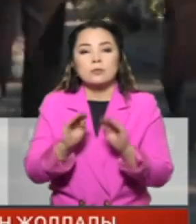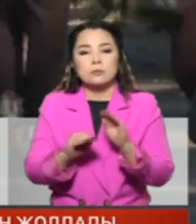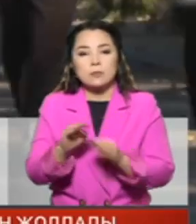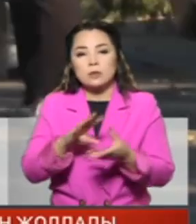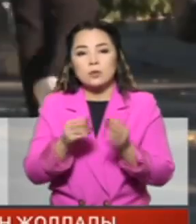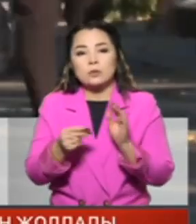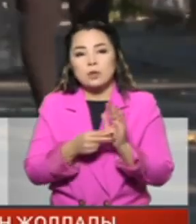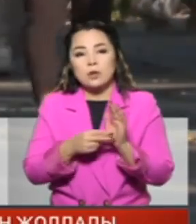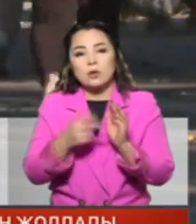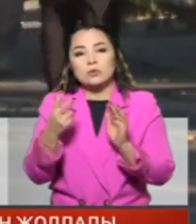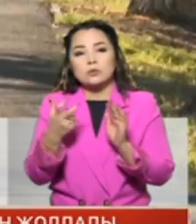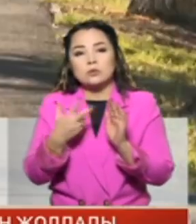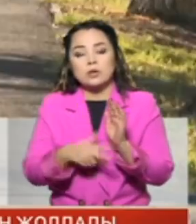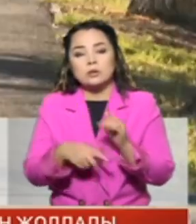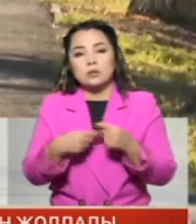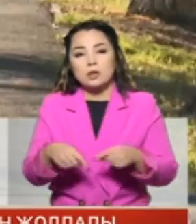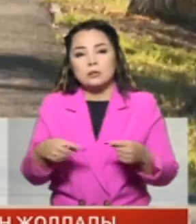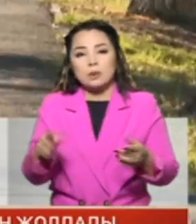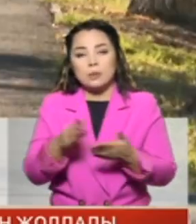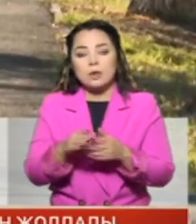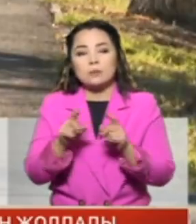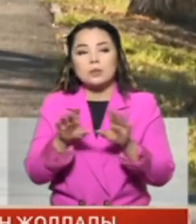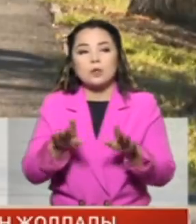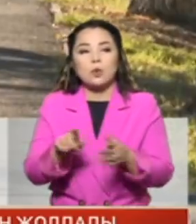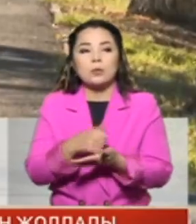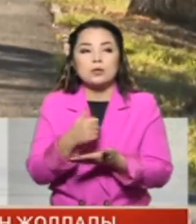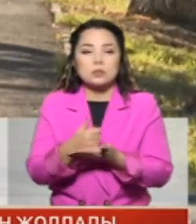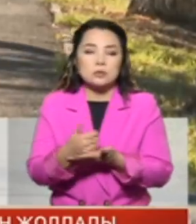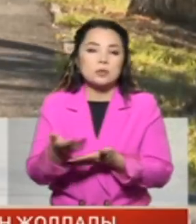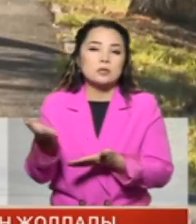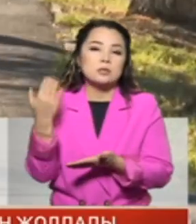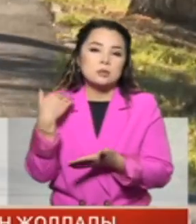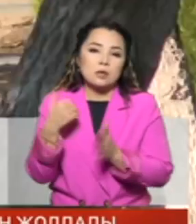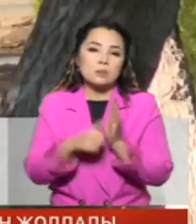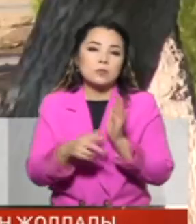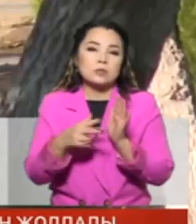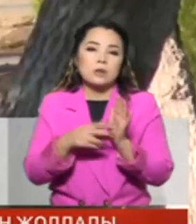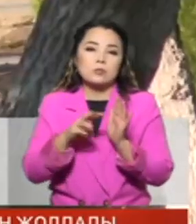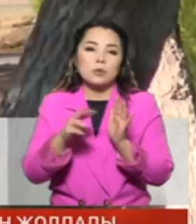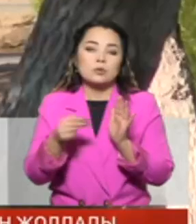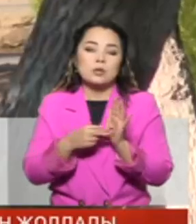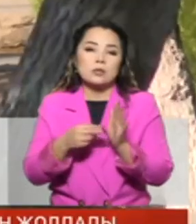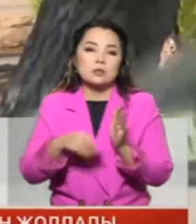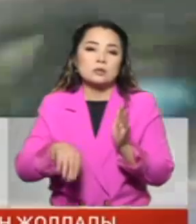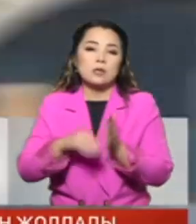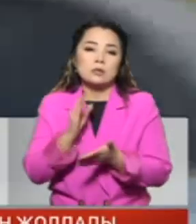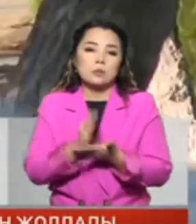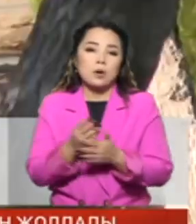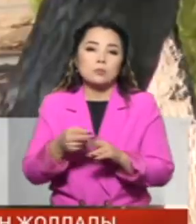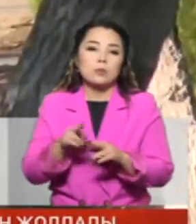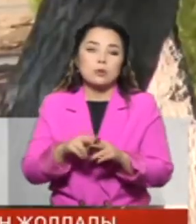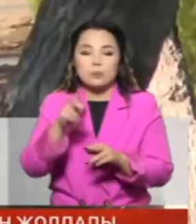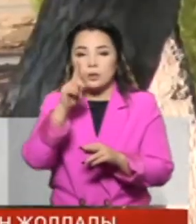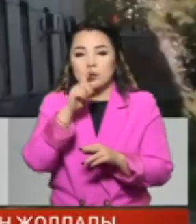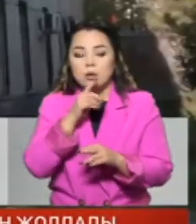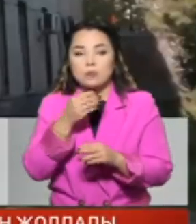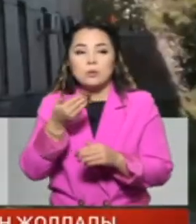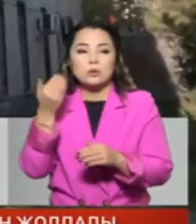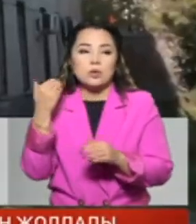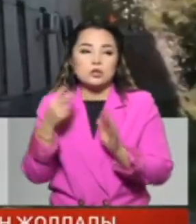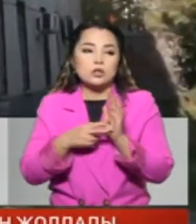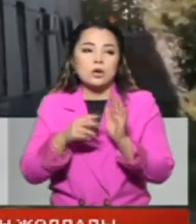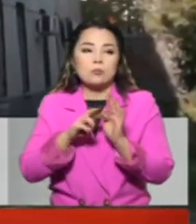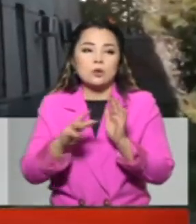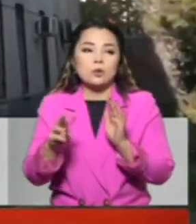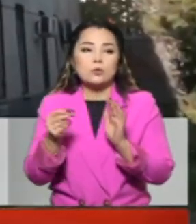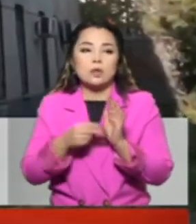жалпы саны 380 дана. Оларды мекеме басшылығы кезінде 68 миллион теңгеге сатып алған. Бұдан бөлек бір ай бұрын мерзімі өткен 7